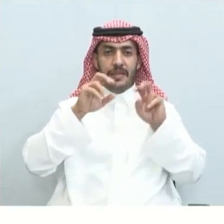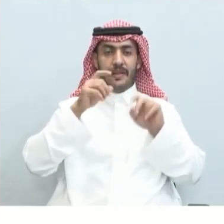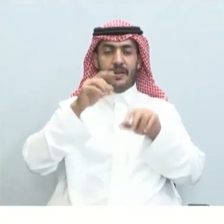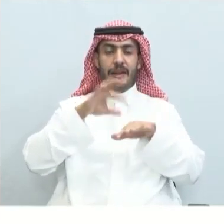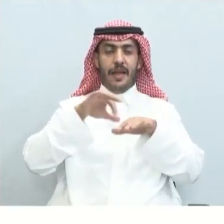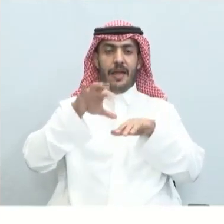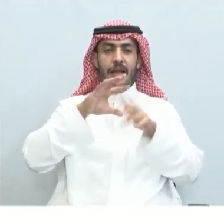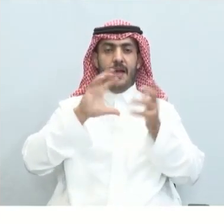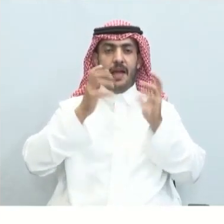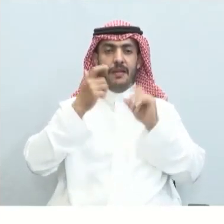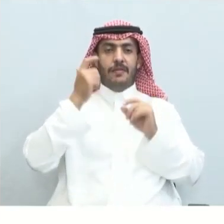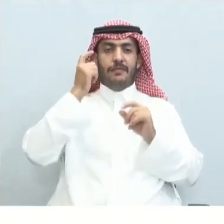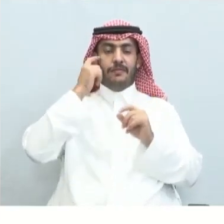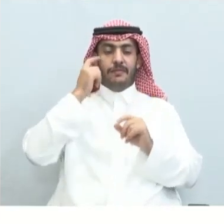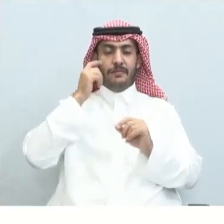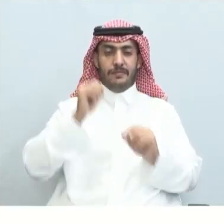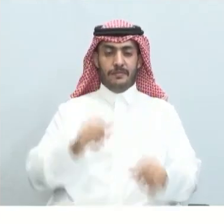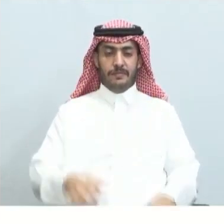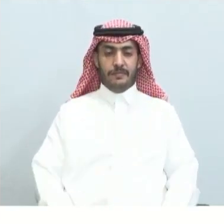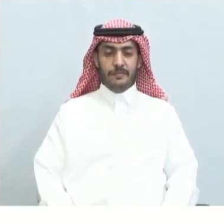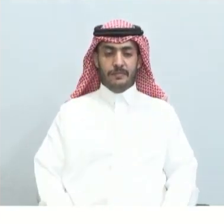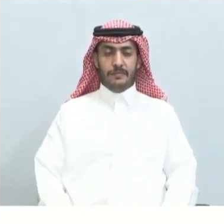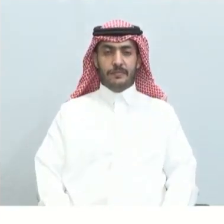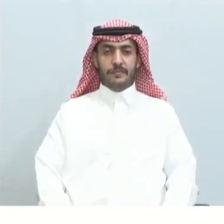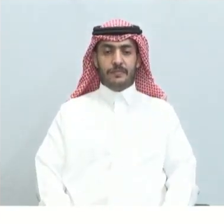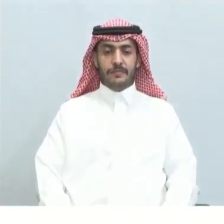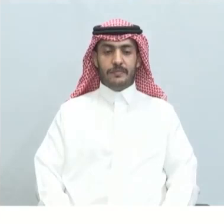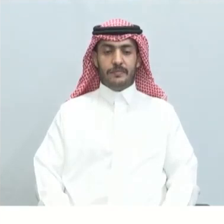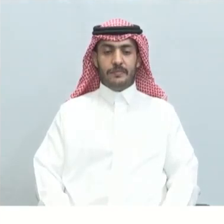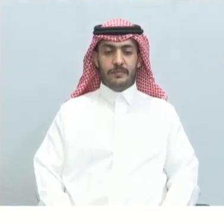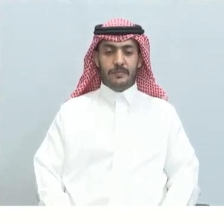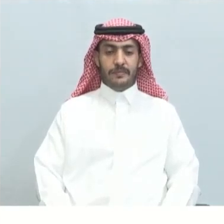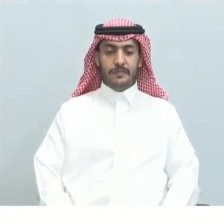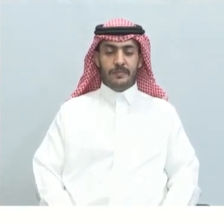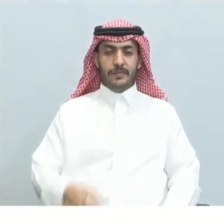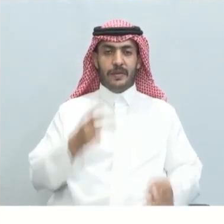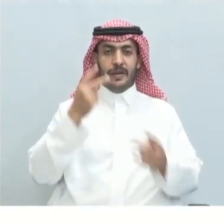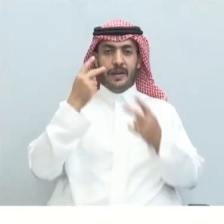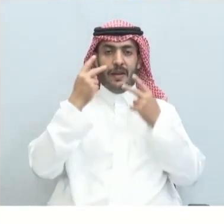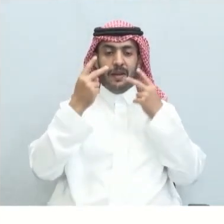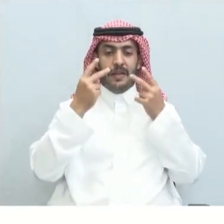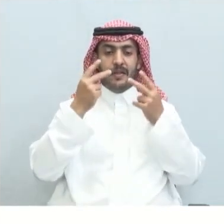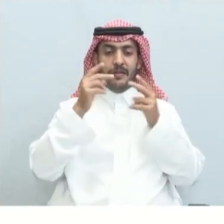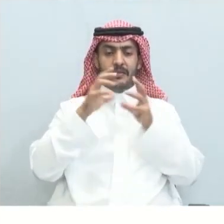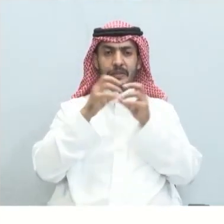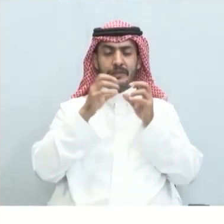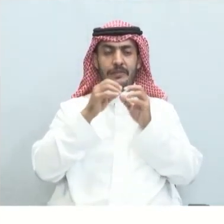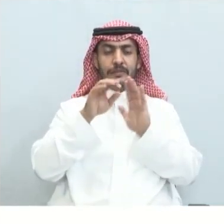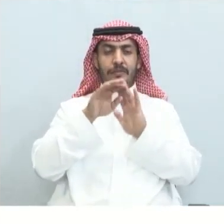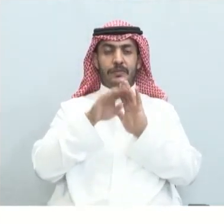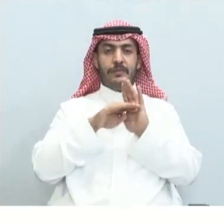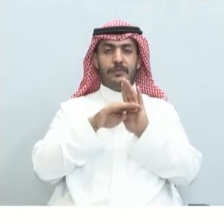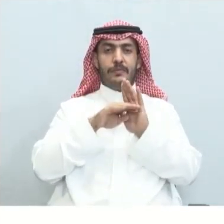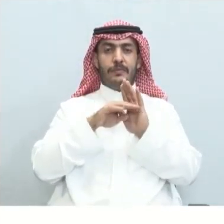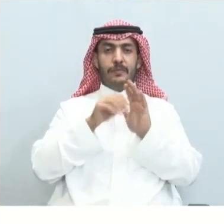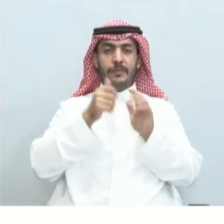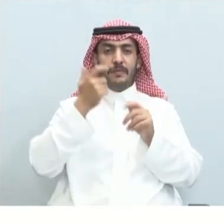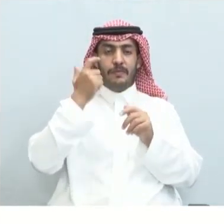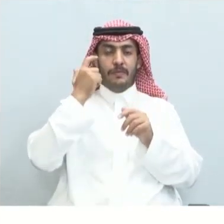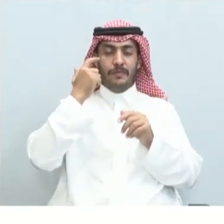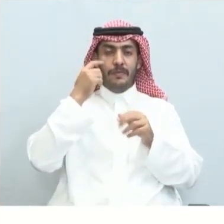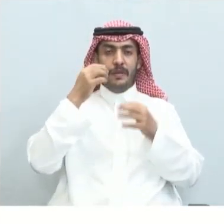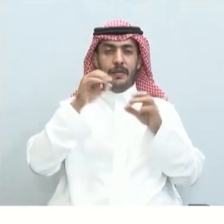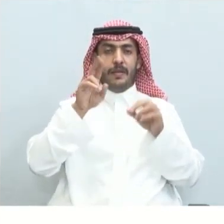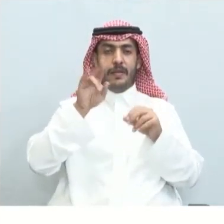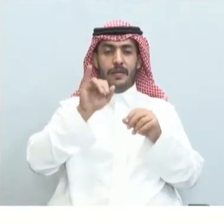في التعرف العالم الذي يحيط بنا النظريه تفسر الاشياء او الاحداث بناء على المعرفه